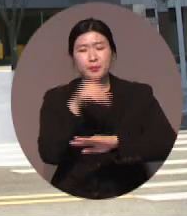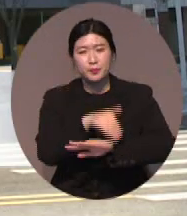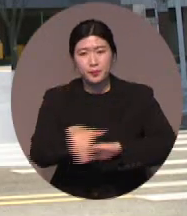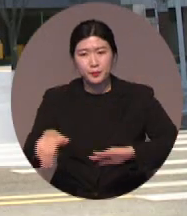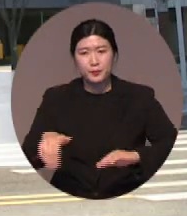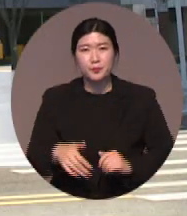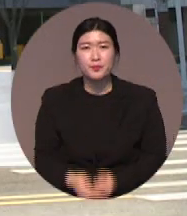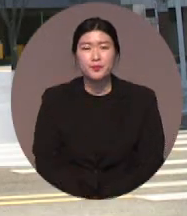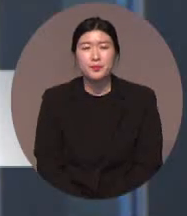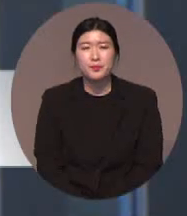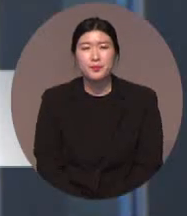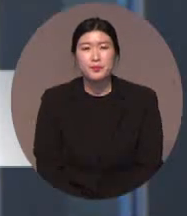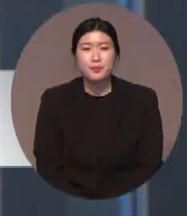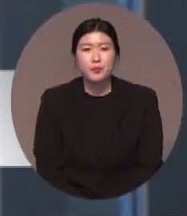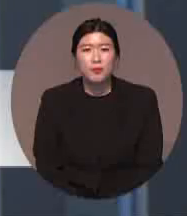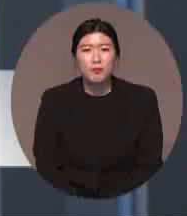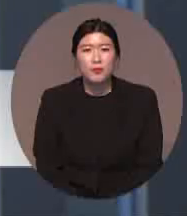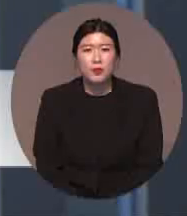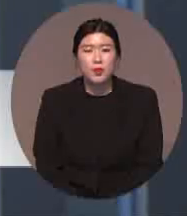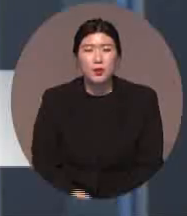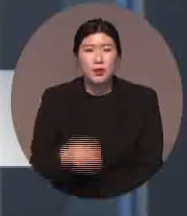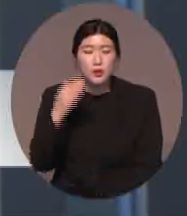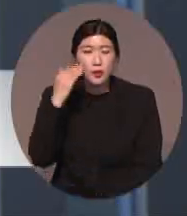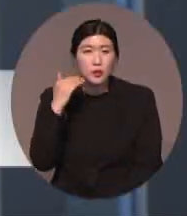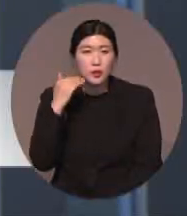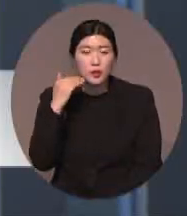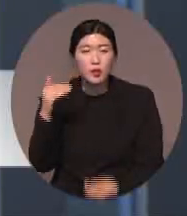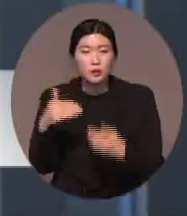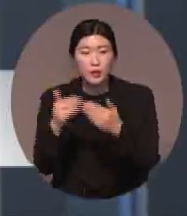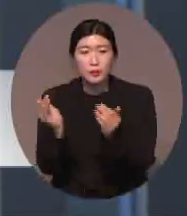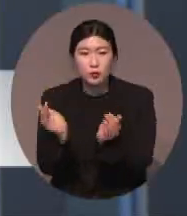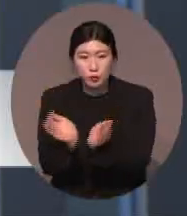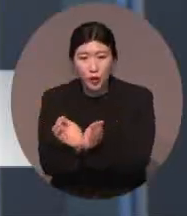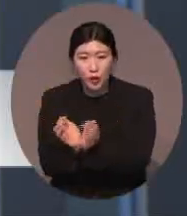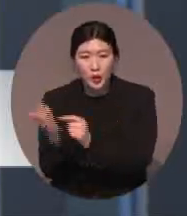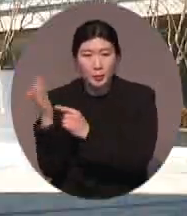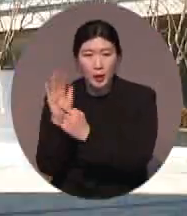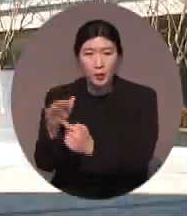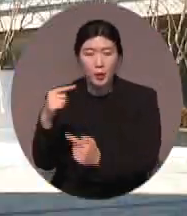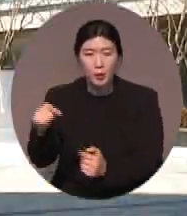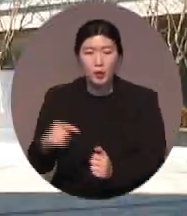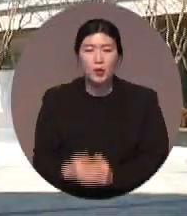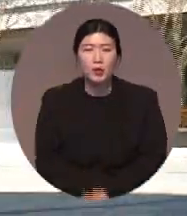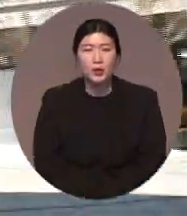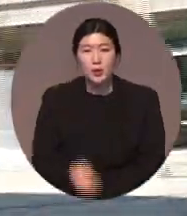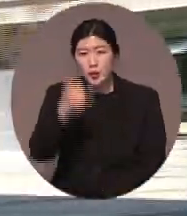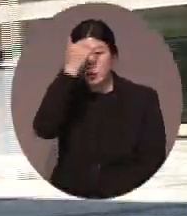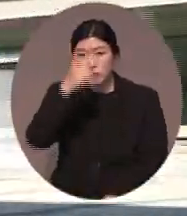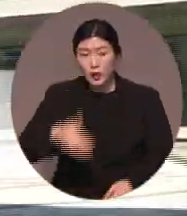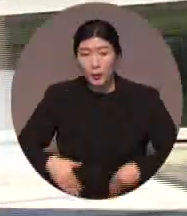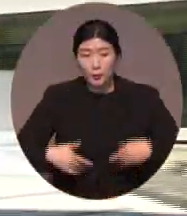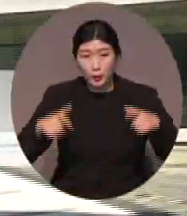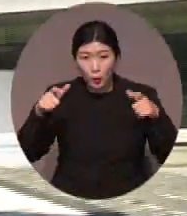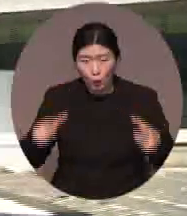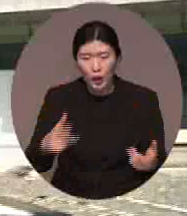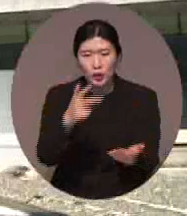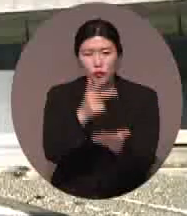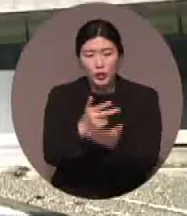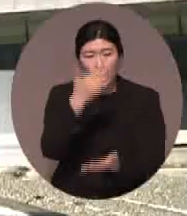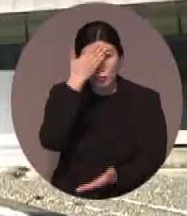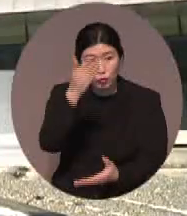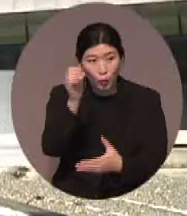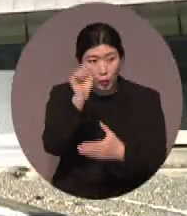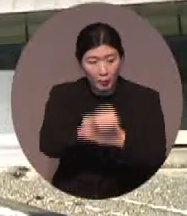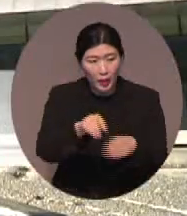조례재정에 나섰습니다 더불어민주당 5인철 의원이 대표발의한 조례안은 충남도가 주차장을 무료로